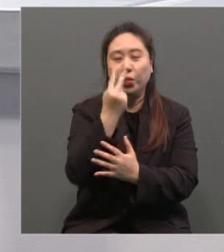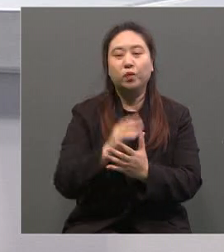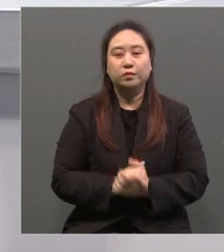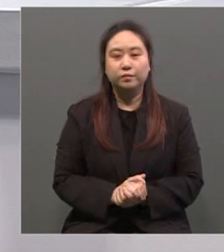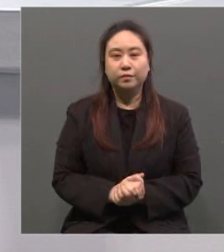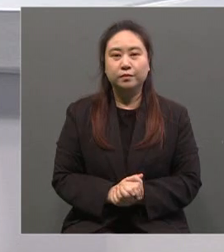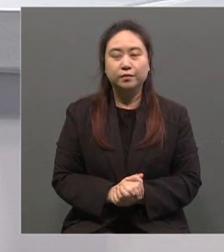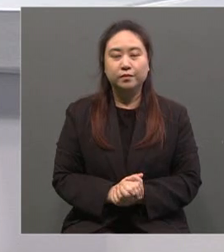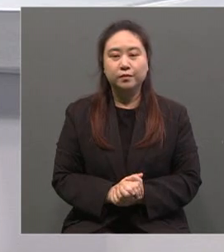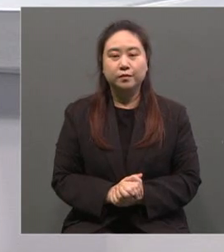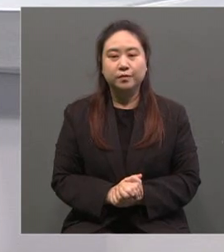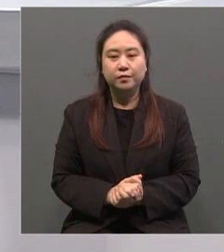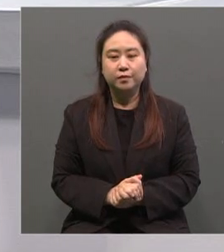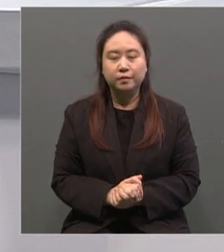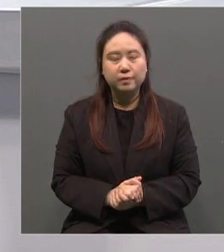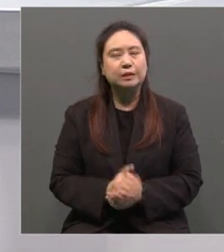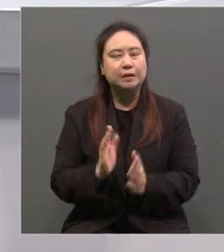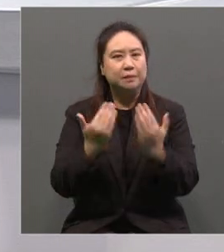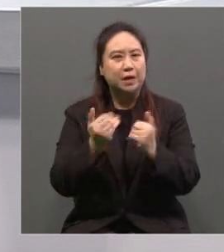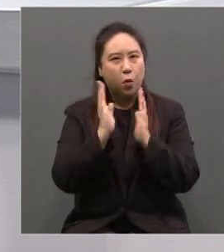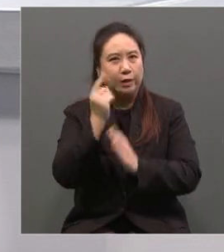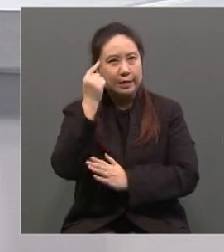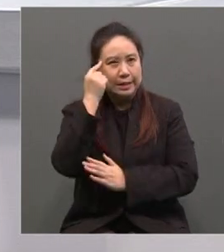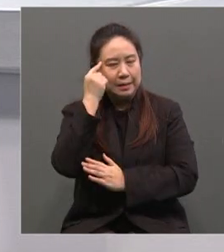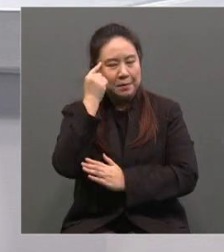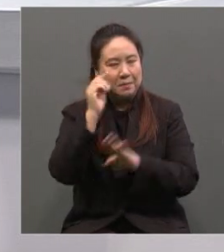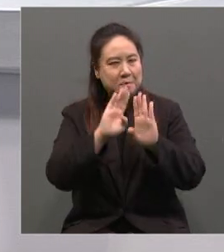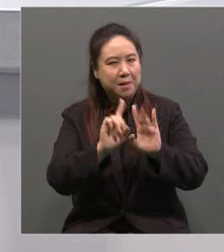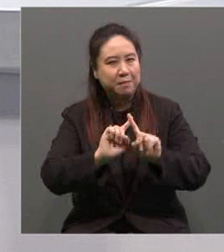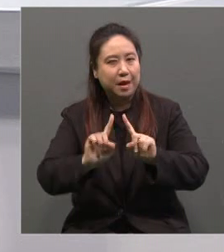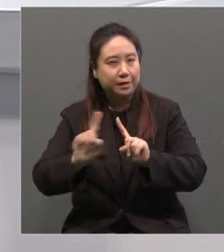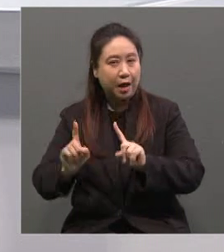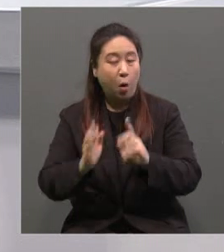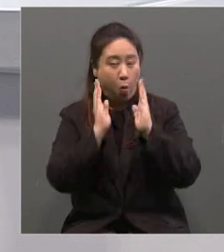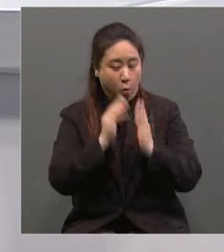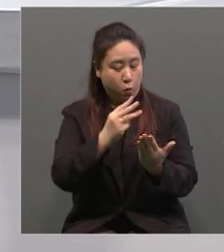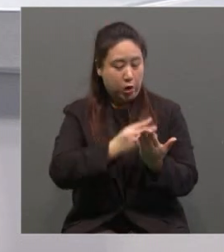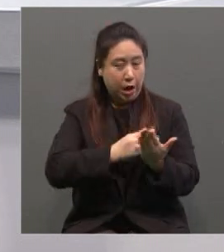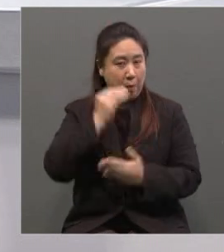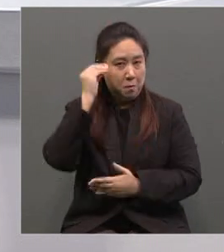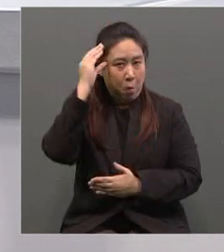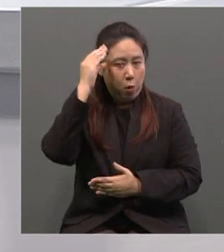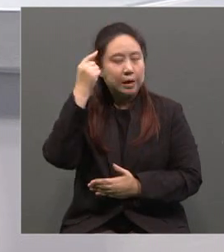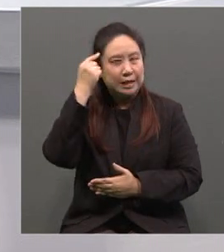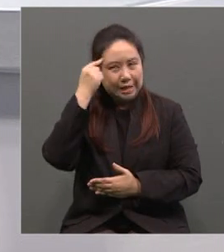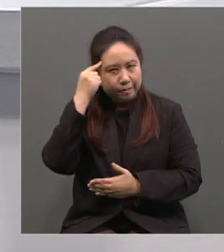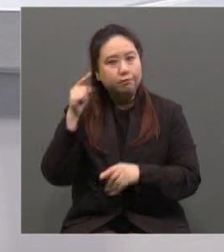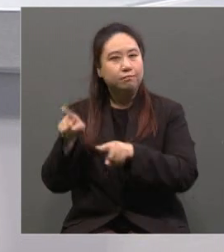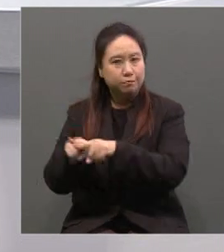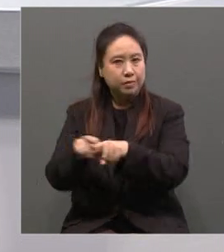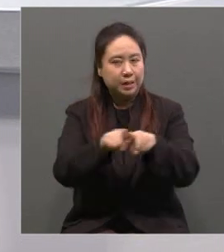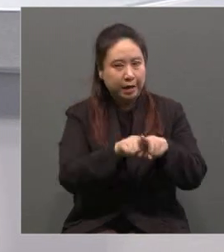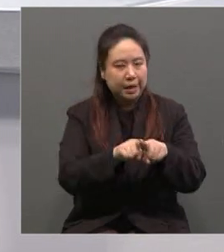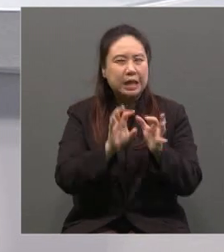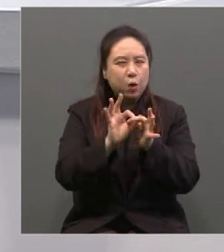คือประเด็นมันออกมาแบบนี้เนี่ยคือมันก็มีหลายมุมมองนะนักวิชาการเขาก็ให้ความเห็นแต่ค่อนข้างจะตรงกันเหมือนกันนะในเรื่องของตำ